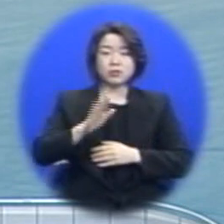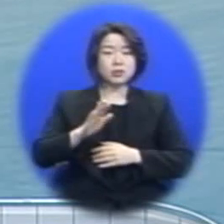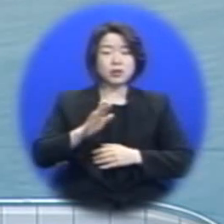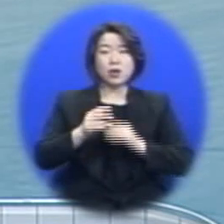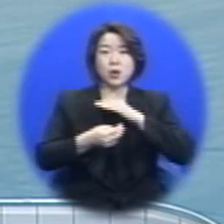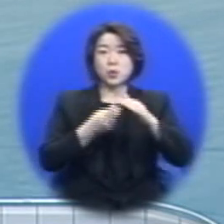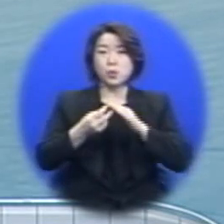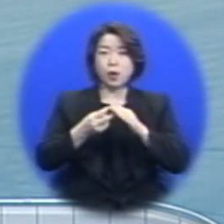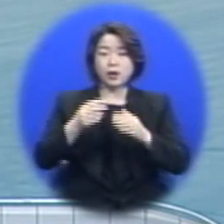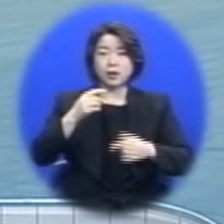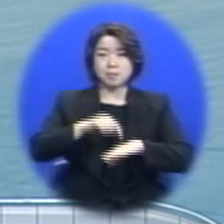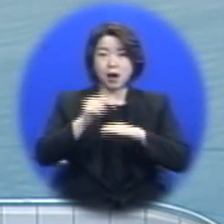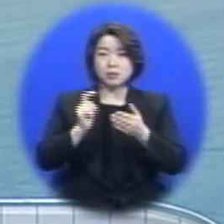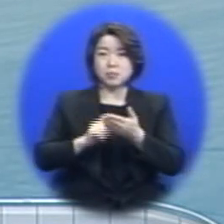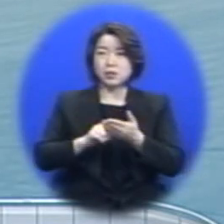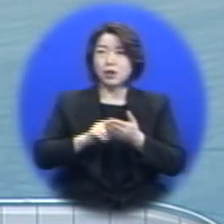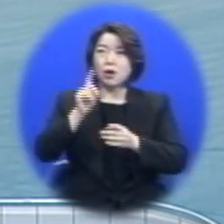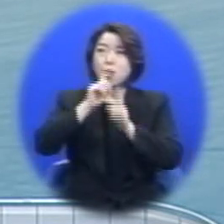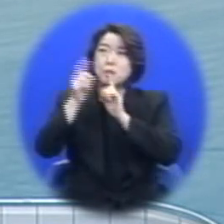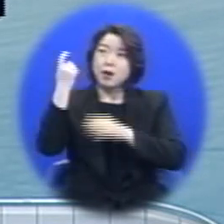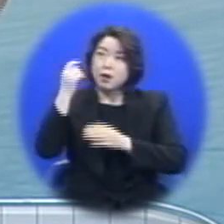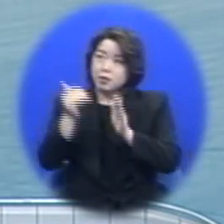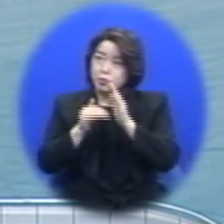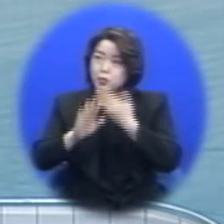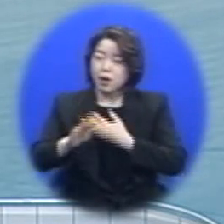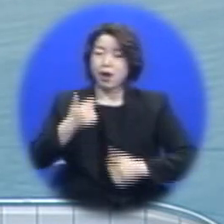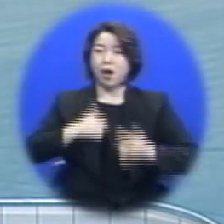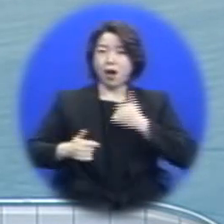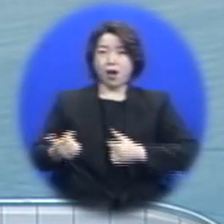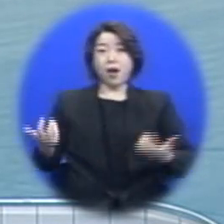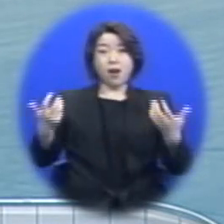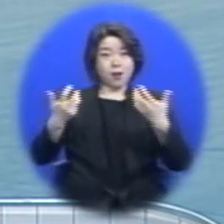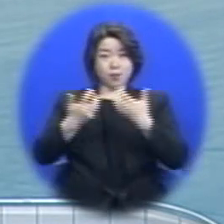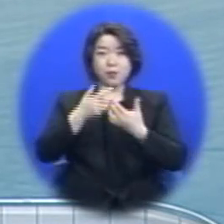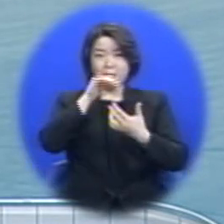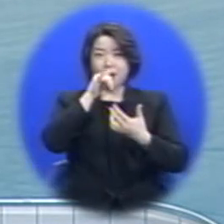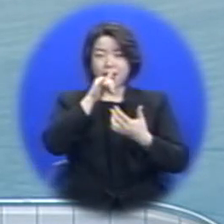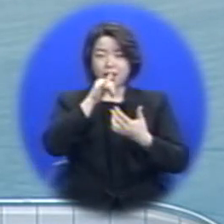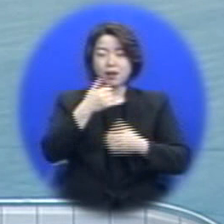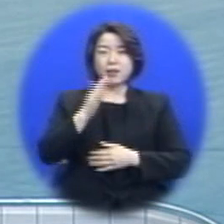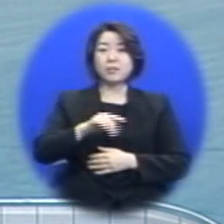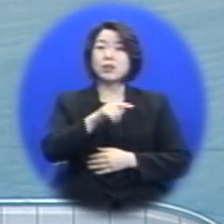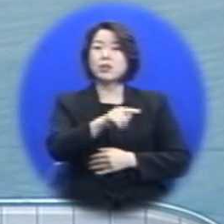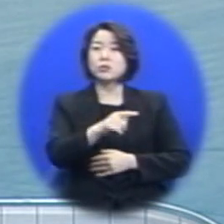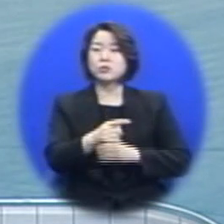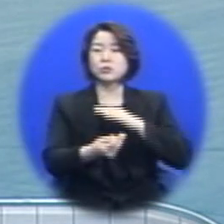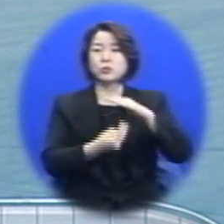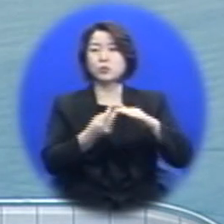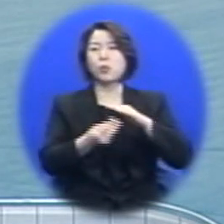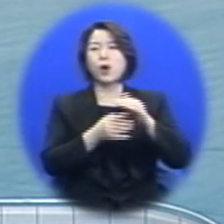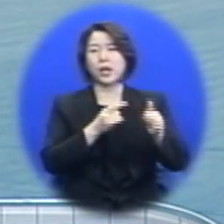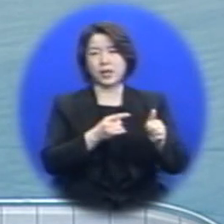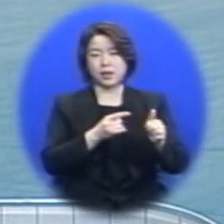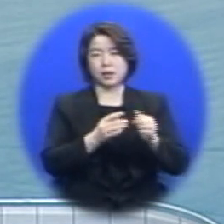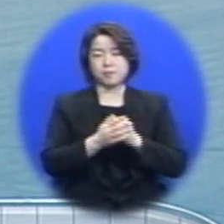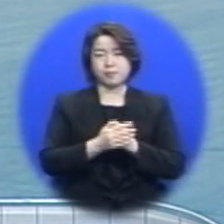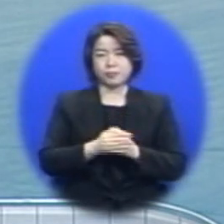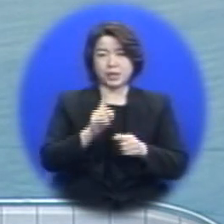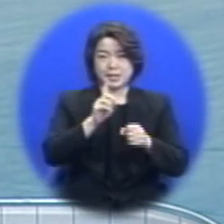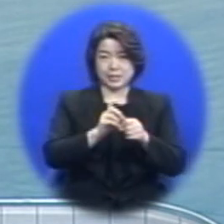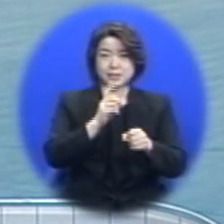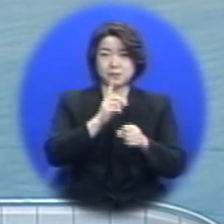마음은 기쁨으로 충만했습니다. 그런데 주님은 그 요한에게 11절에서